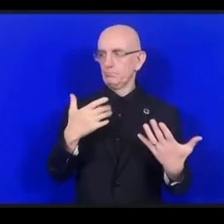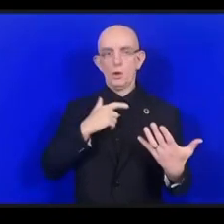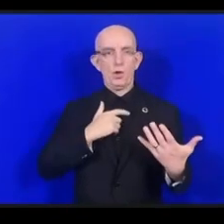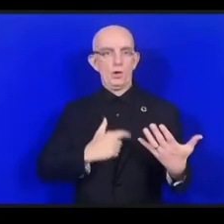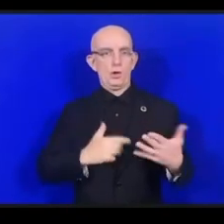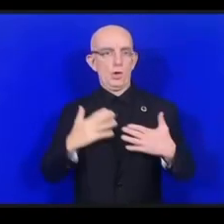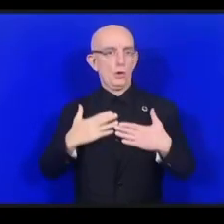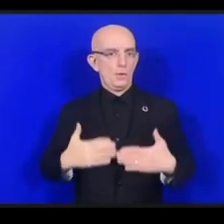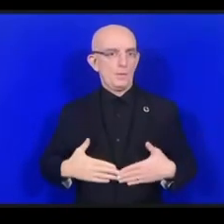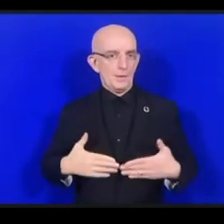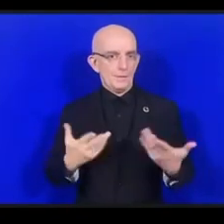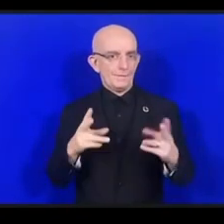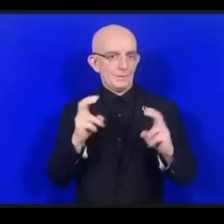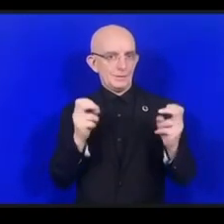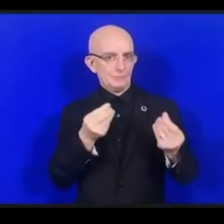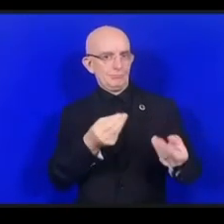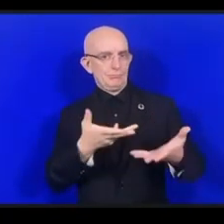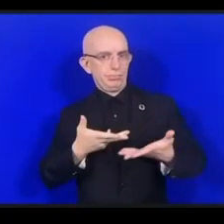Phil，